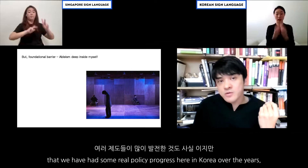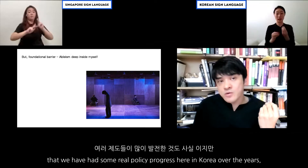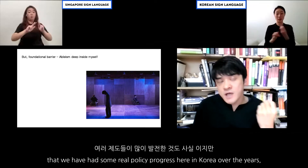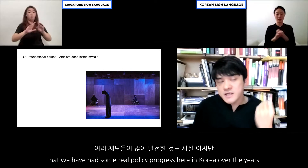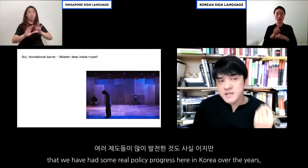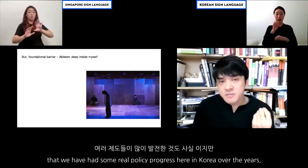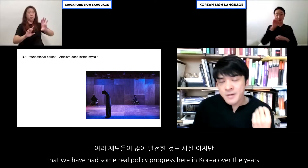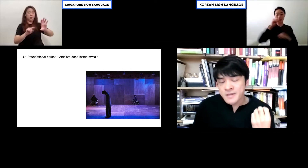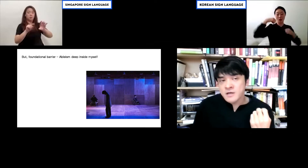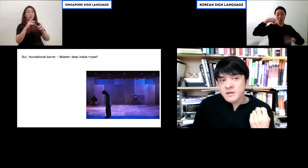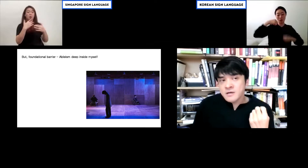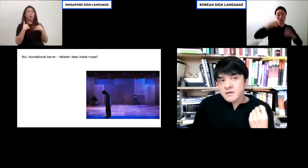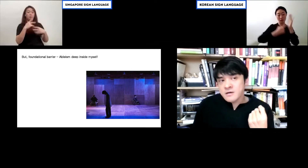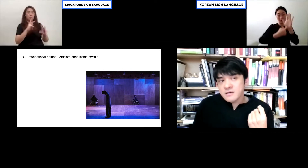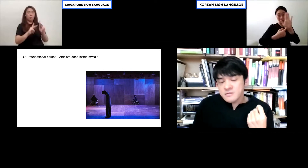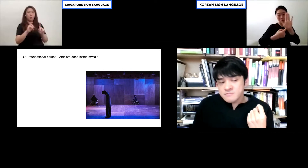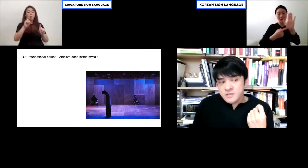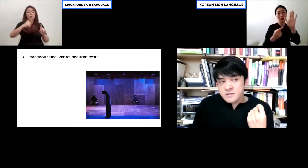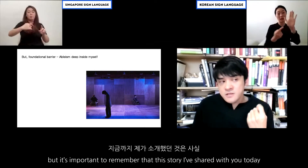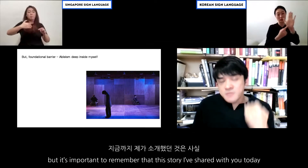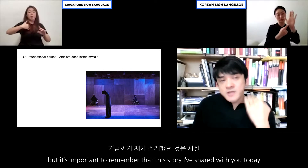발전한 것도 사실이지만